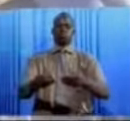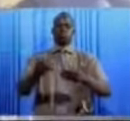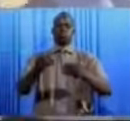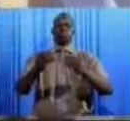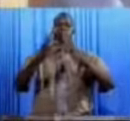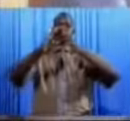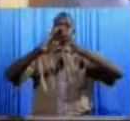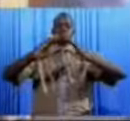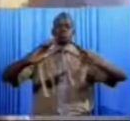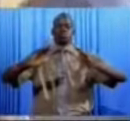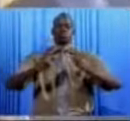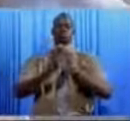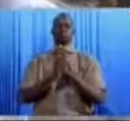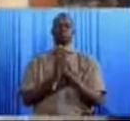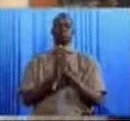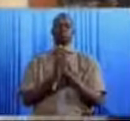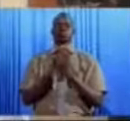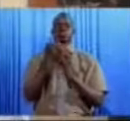mais qui